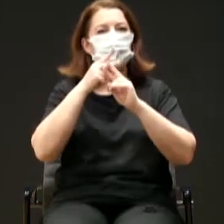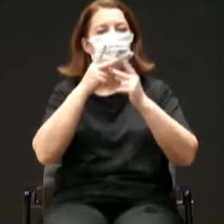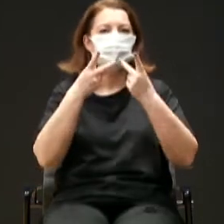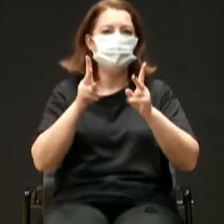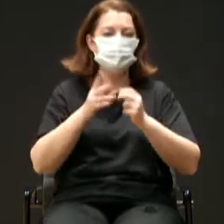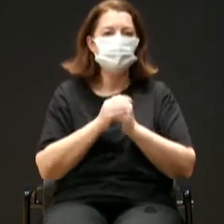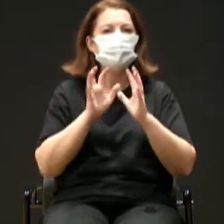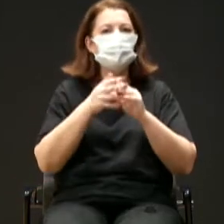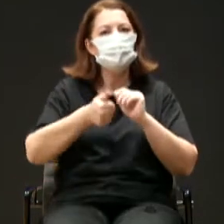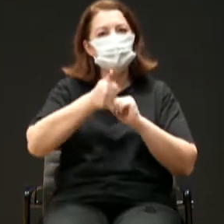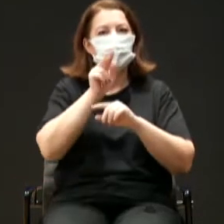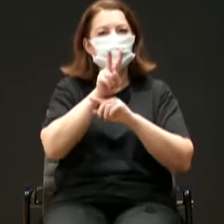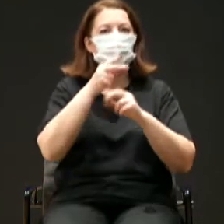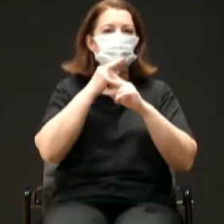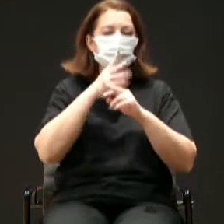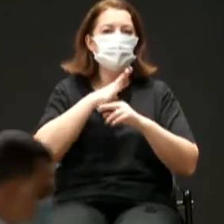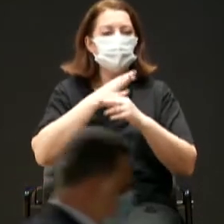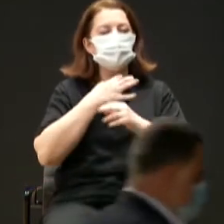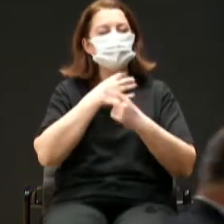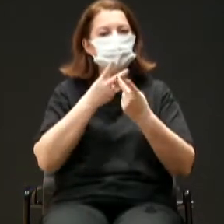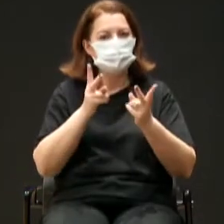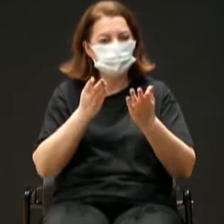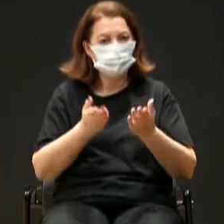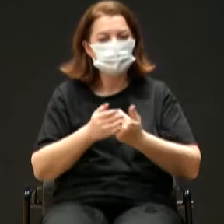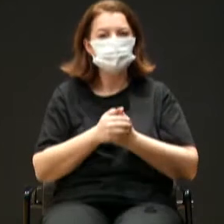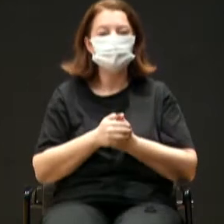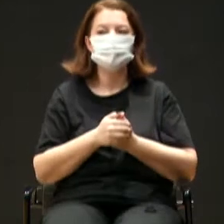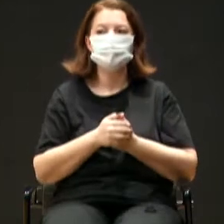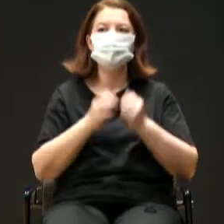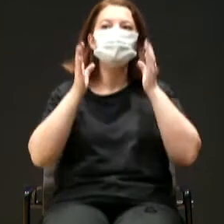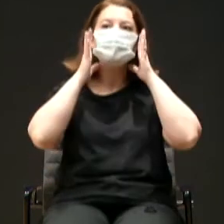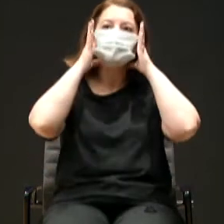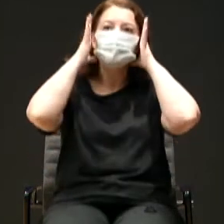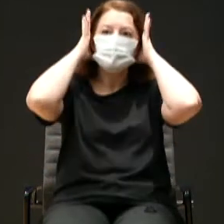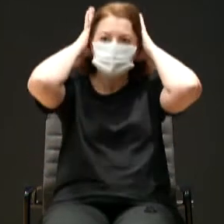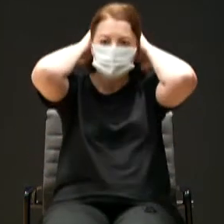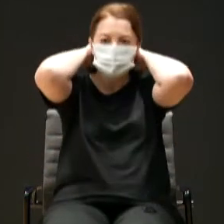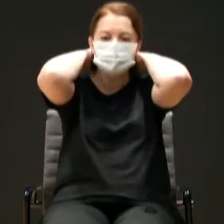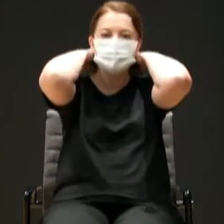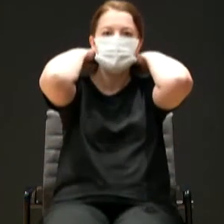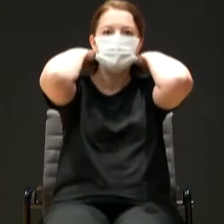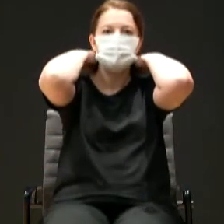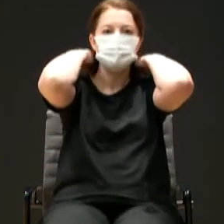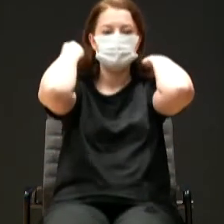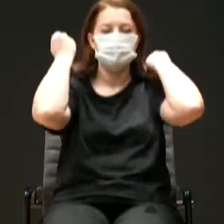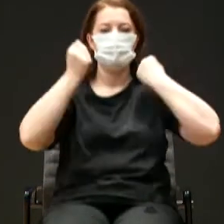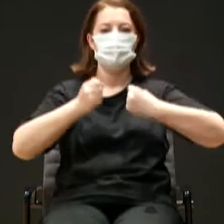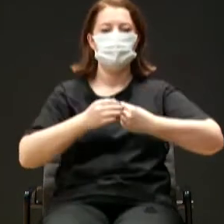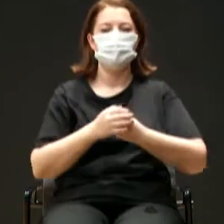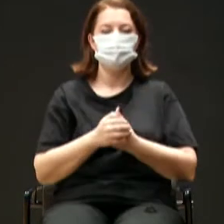grup başkan vekillerimiz konuşacaklar tabii ki. Bülent Bey, sizin önergeniz var mı? Yok. Evet.